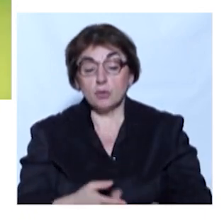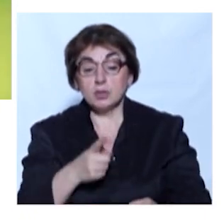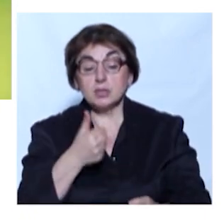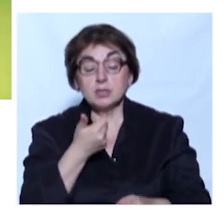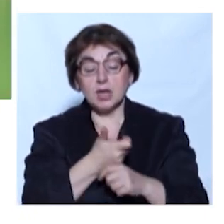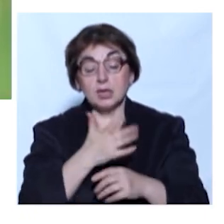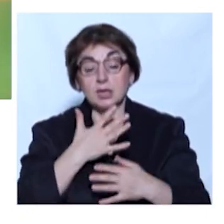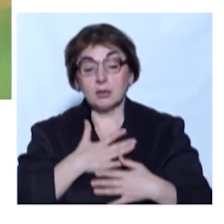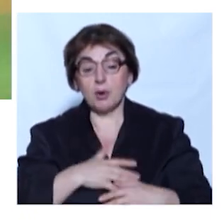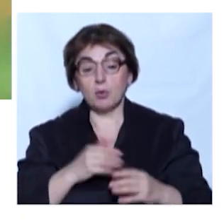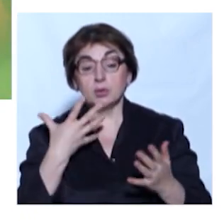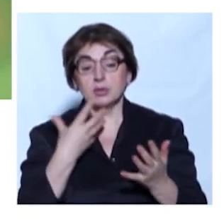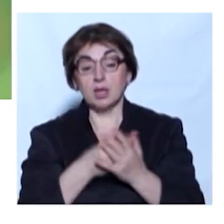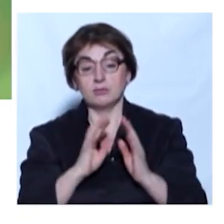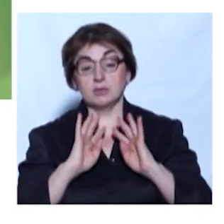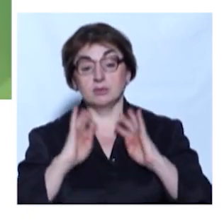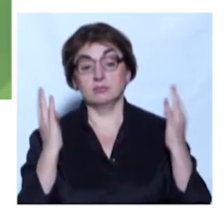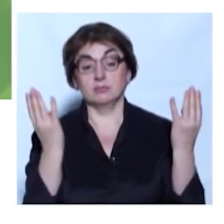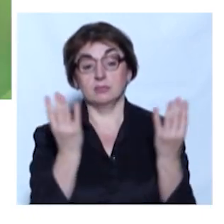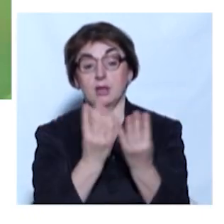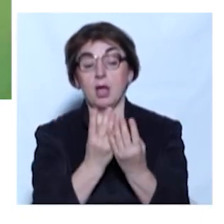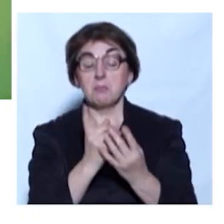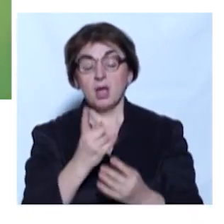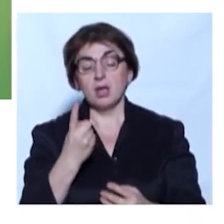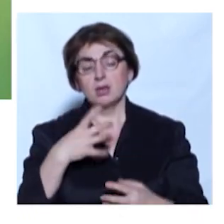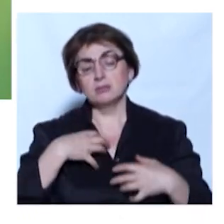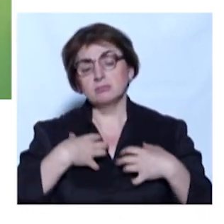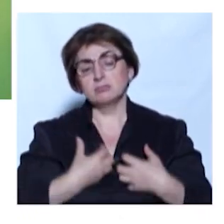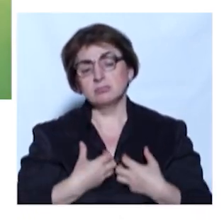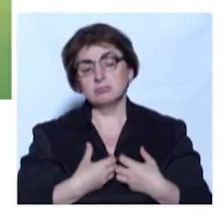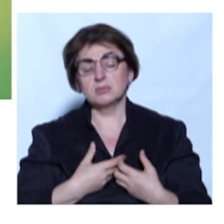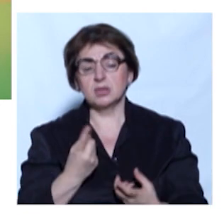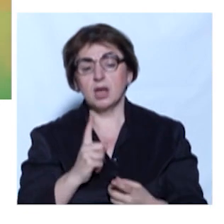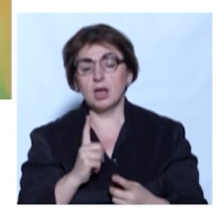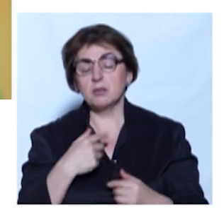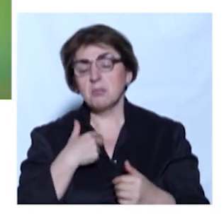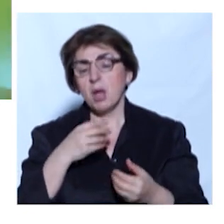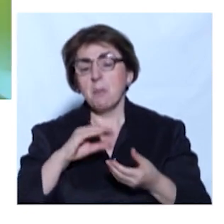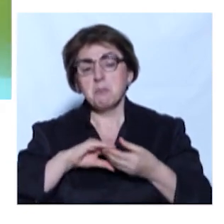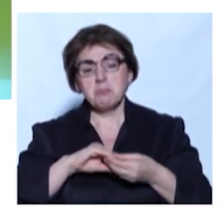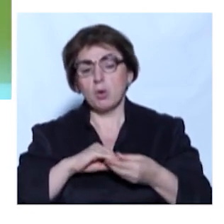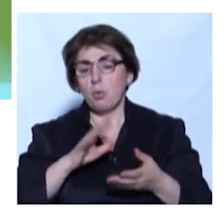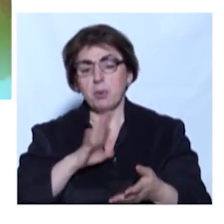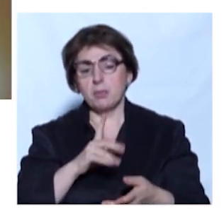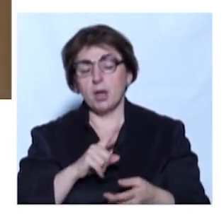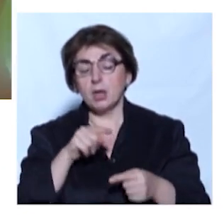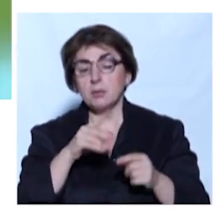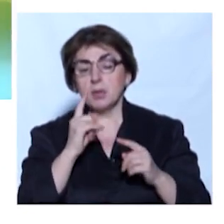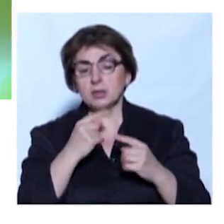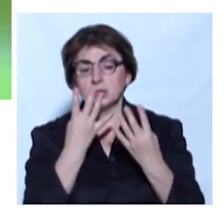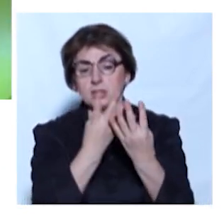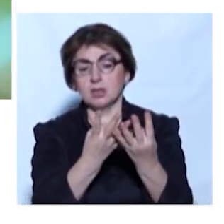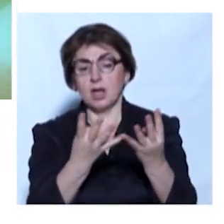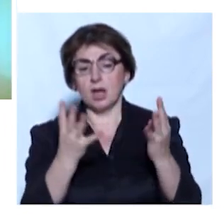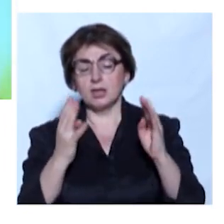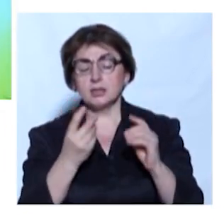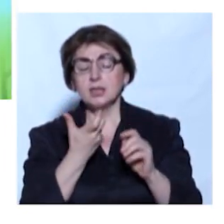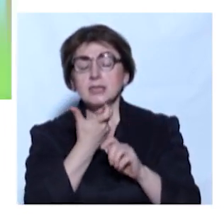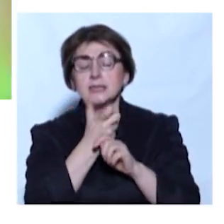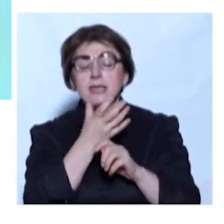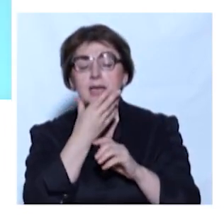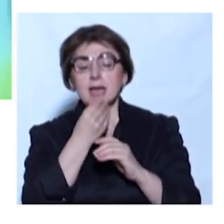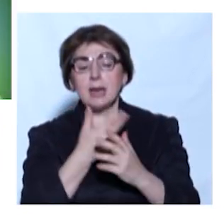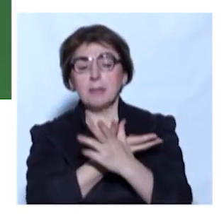საკუთარი ვოლიერით, მაგრამ ერთი რამ აწუხებდა, მას მეგობრები არ ჰყავდა. Ერთ დღეს მის ვოლიერში ულამაზესი პეპელა